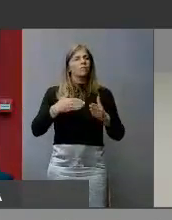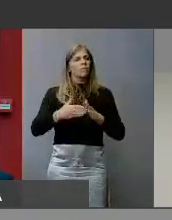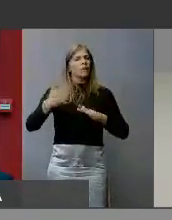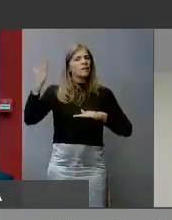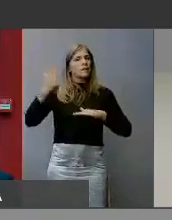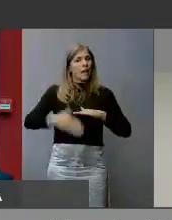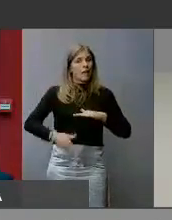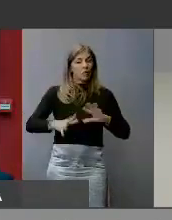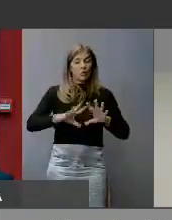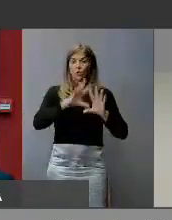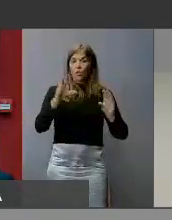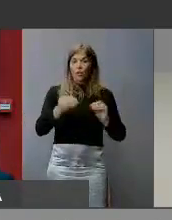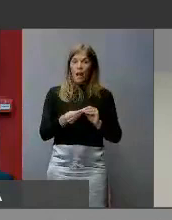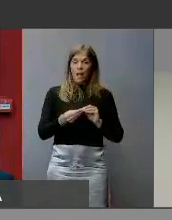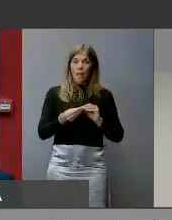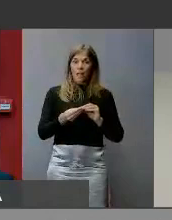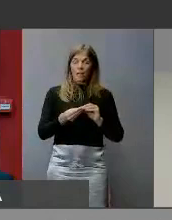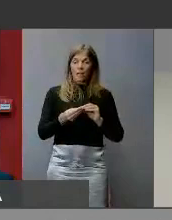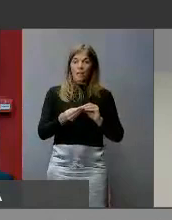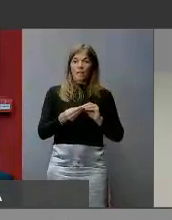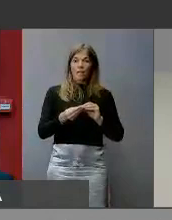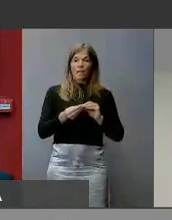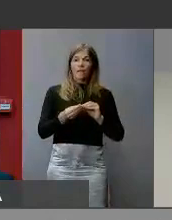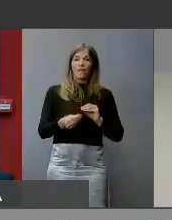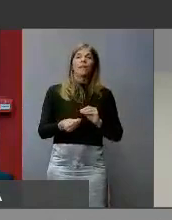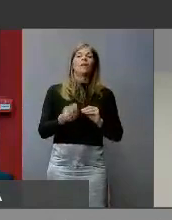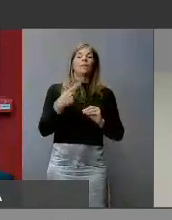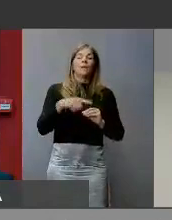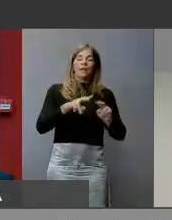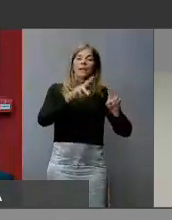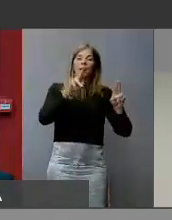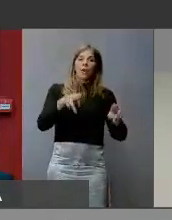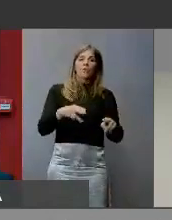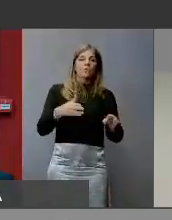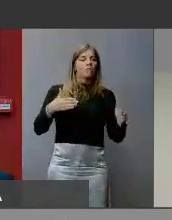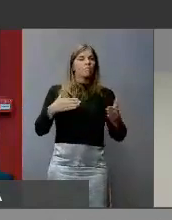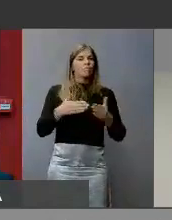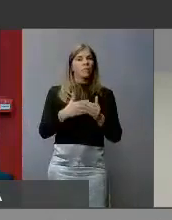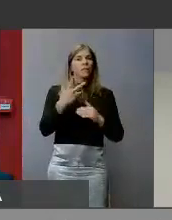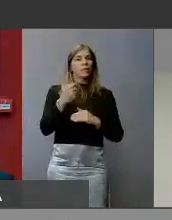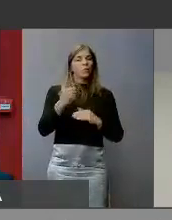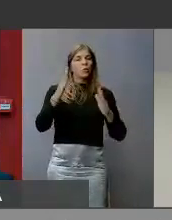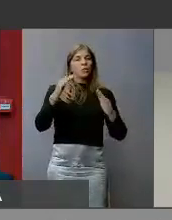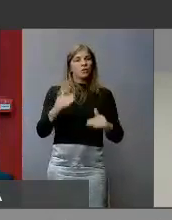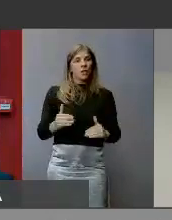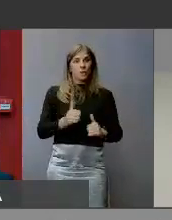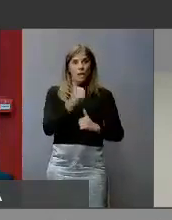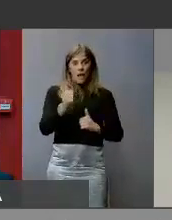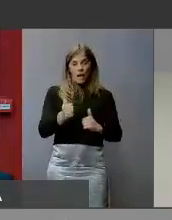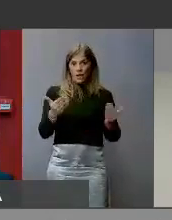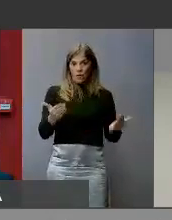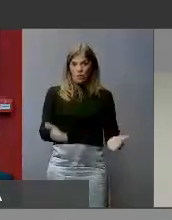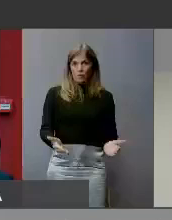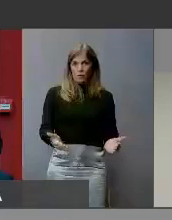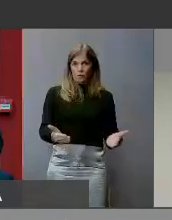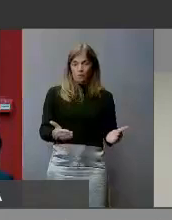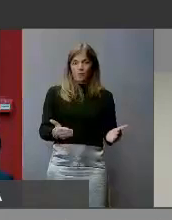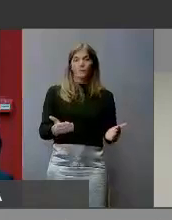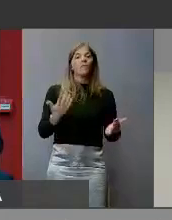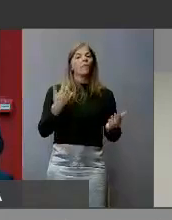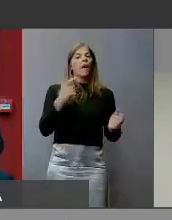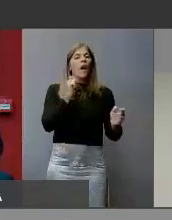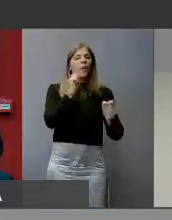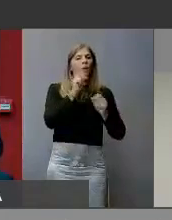saldo tale 2021 e le utenze non domestiche al 31 dicembre corrente anno in relativi avvisi perverranno gli